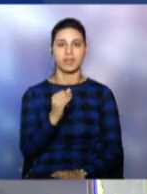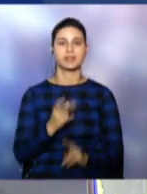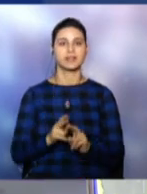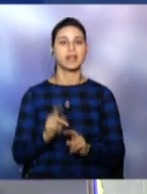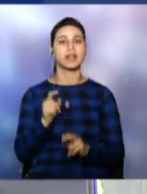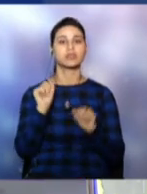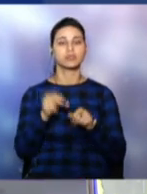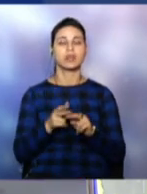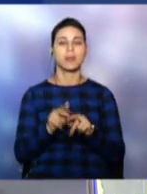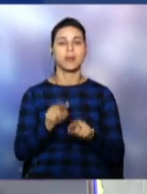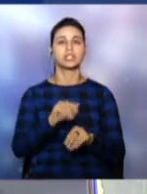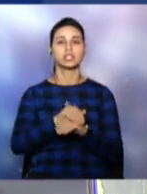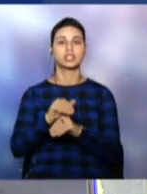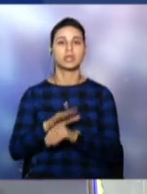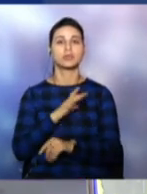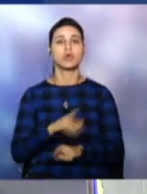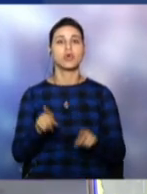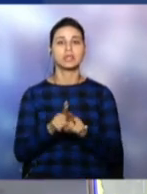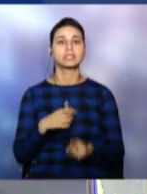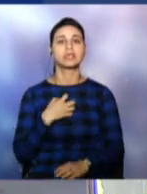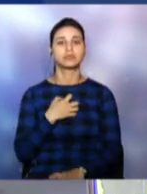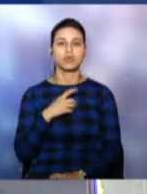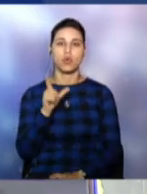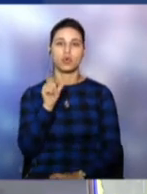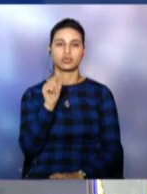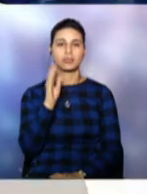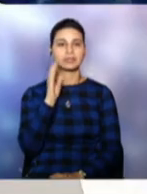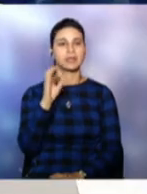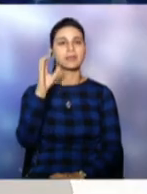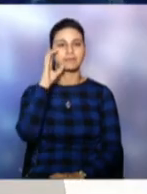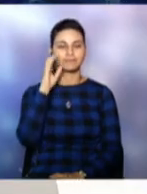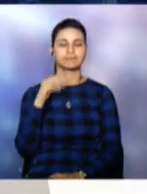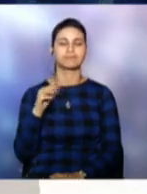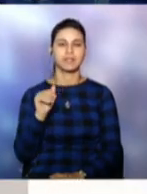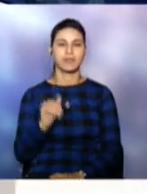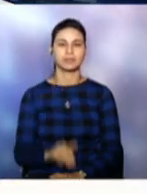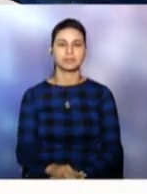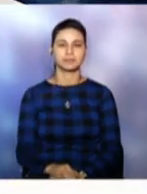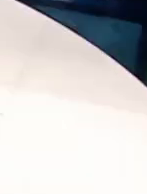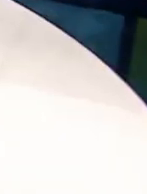რატომ შეიძლება ეს ნიშნები იყოს ასე საყურადღებო, ამას ორშაბათს გავარკვევთ, ნახვამდის ღერძოლობას გისურვებთ.